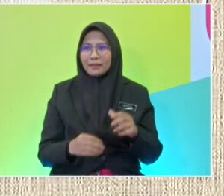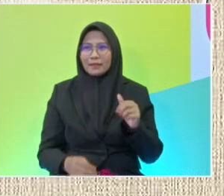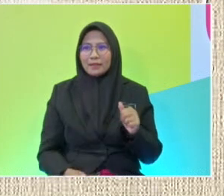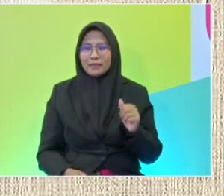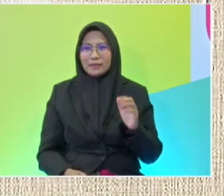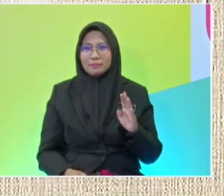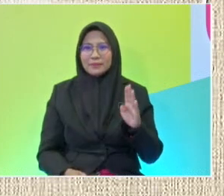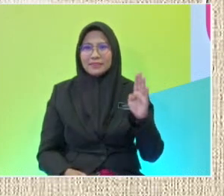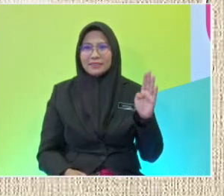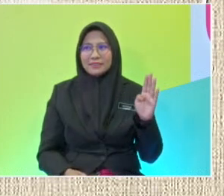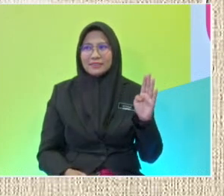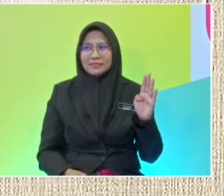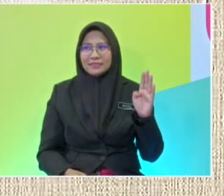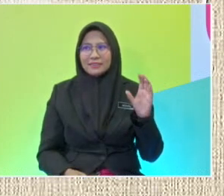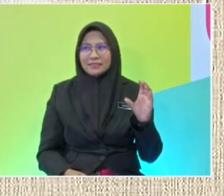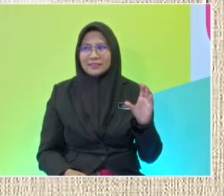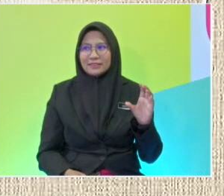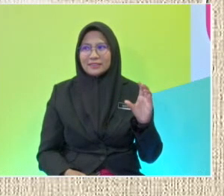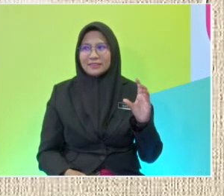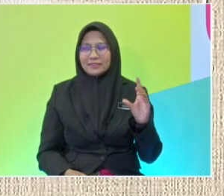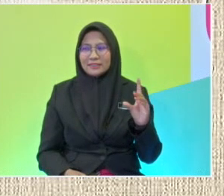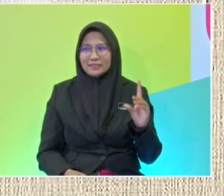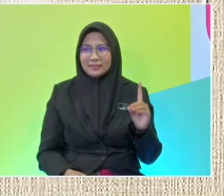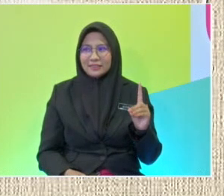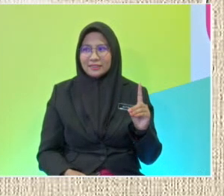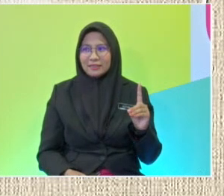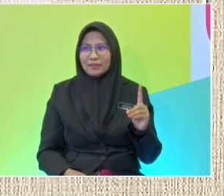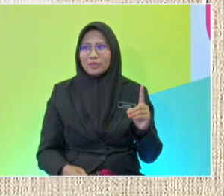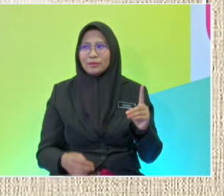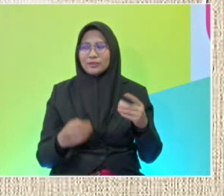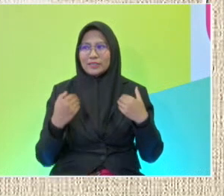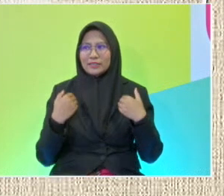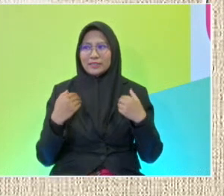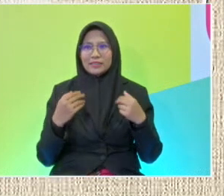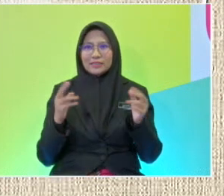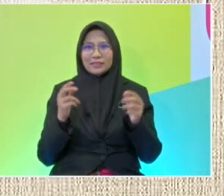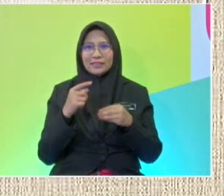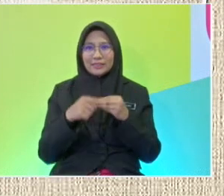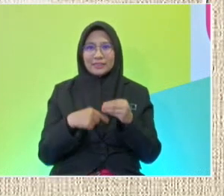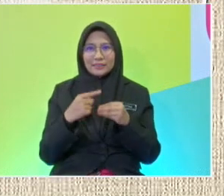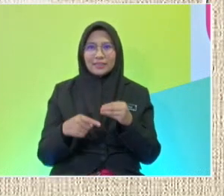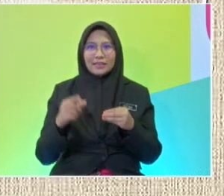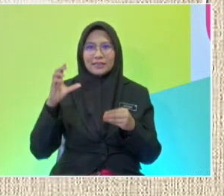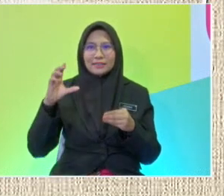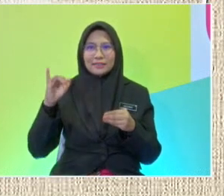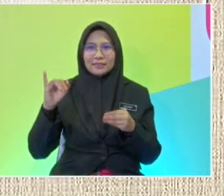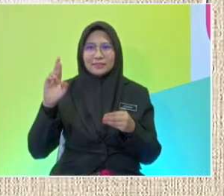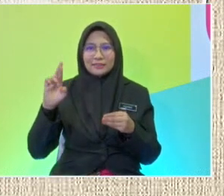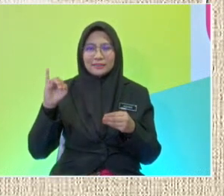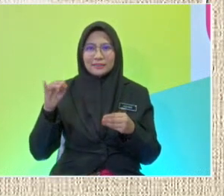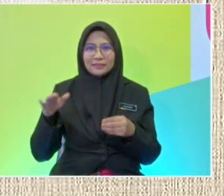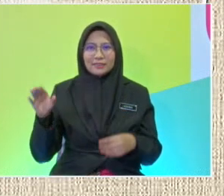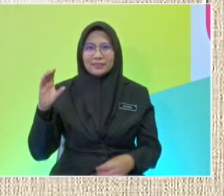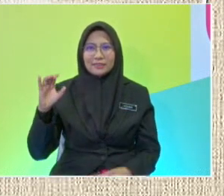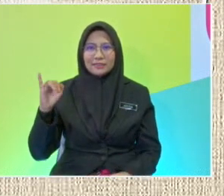dan size lebih mudah diubah sesuai tanpa mengganggu quality image si sesuai untuk catat logo